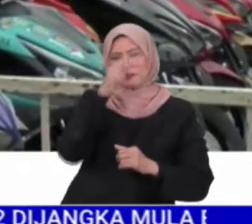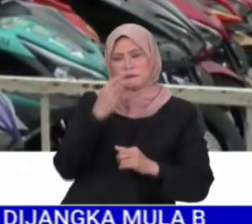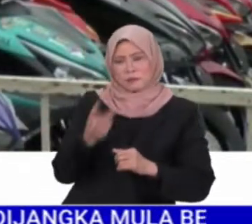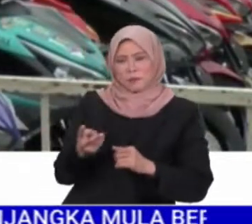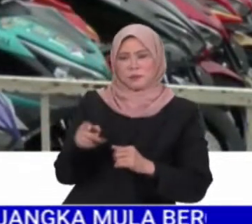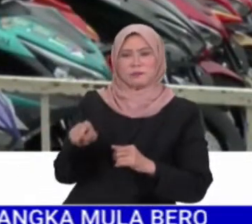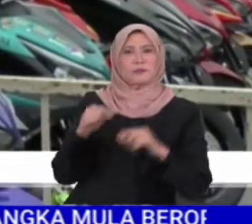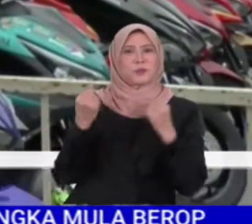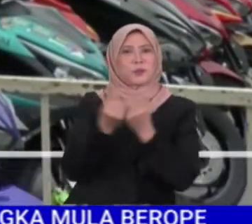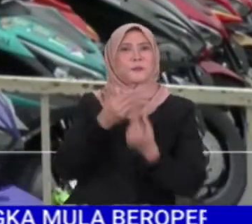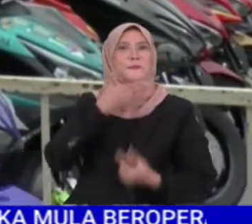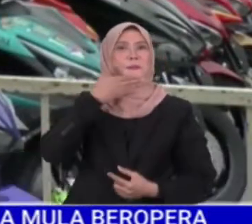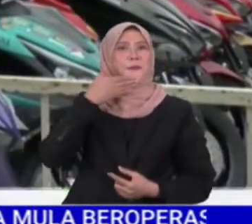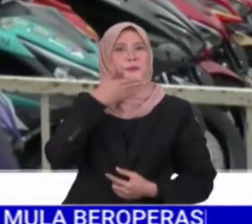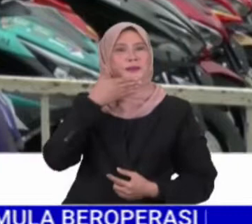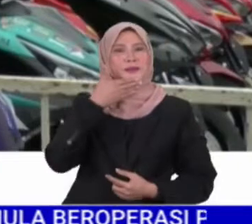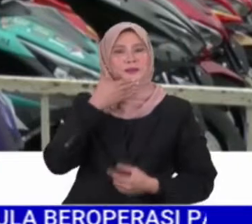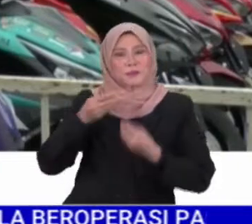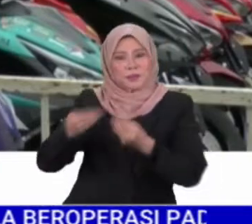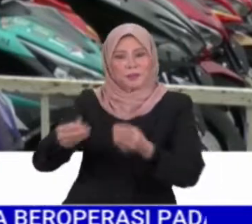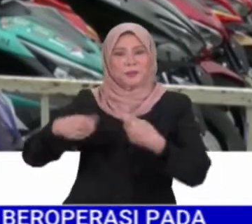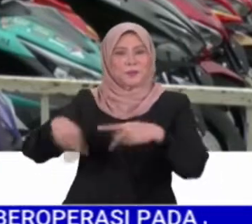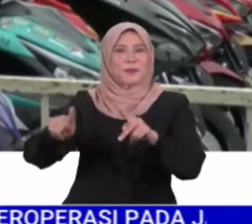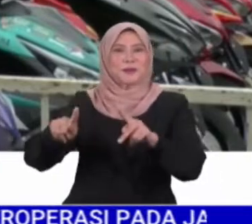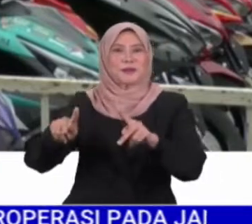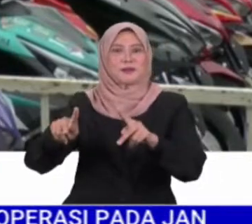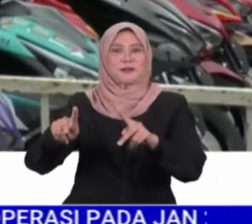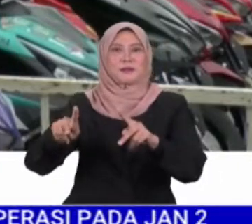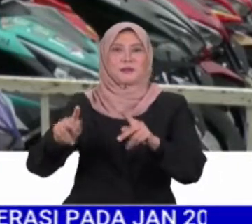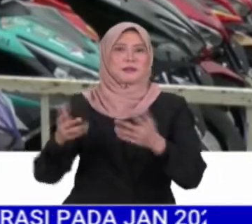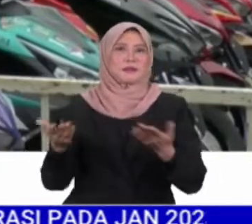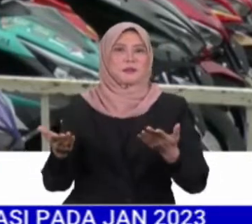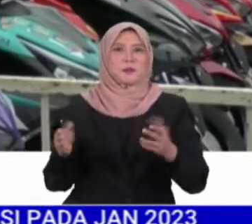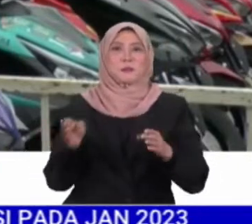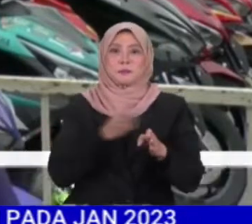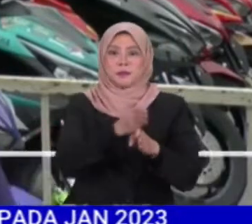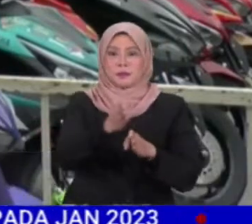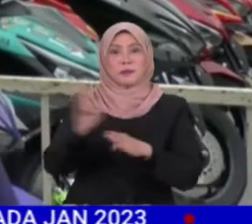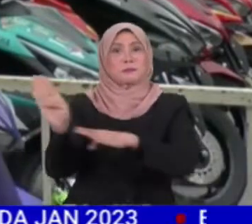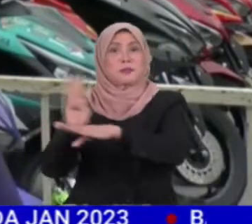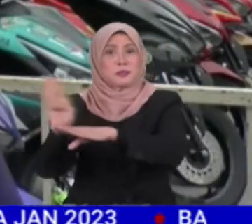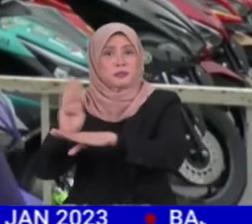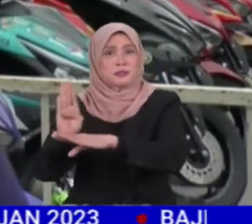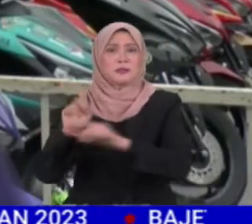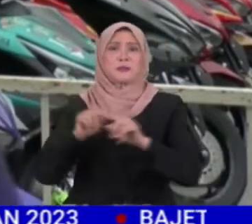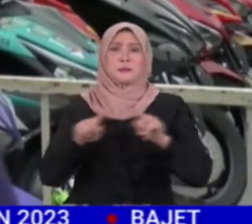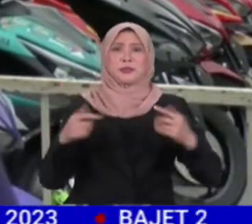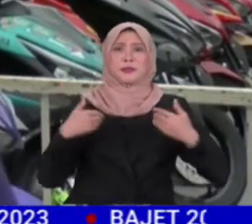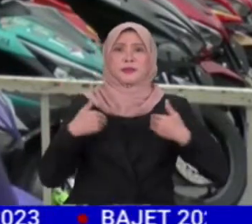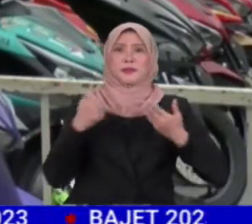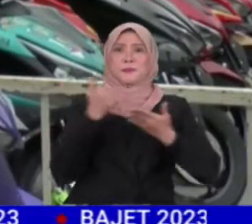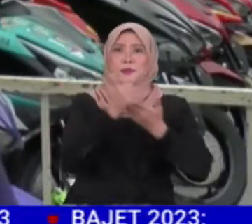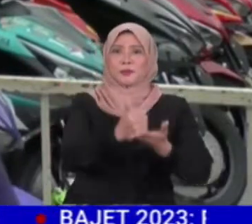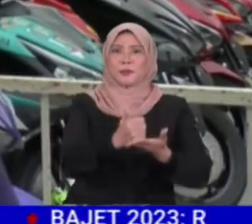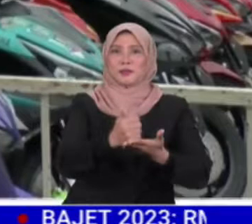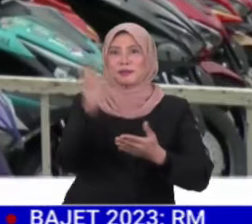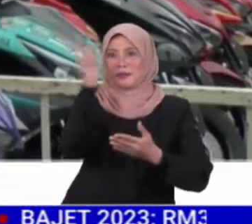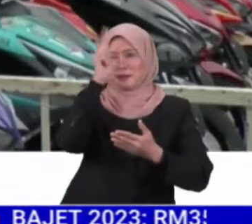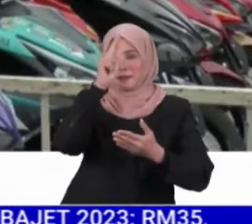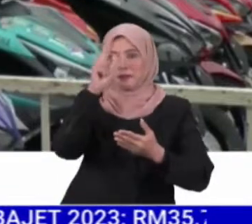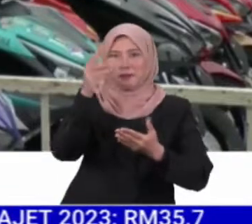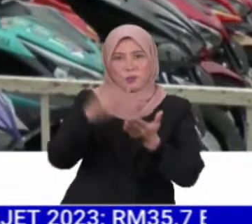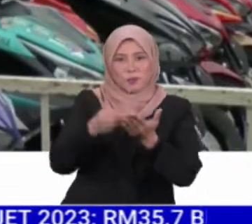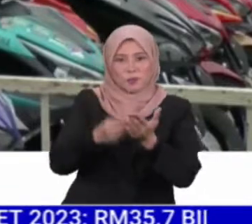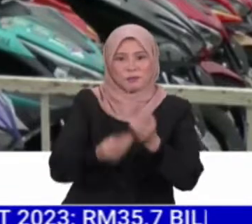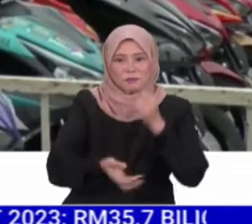ni diberi peluang untuk membuat bidang keusahawanan, tapi dengan adanya bantuan daripada kerajaan